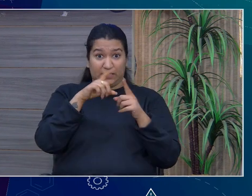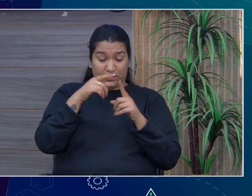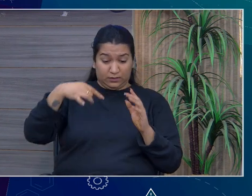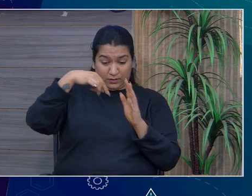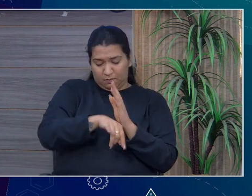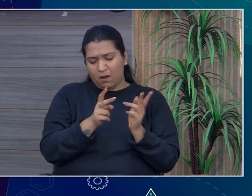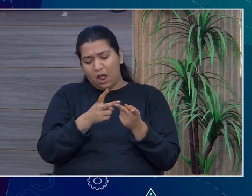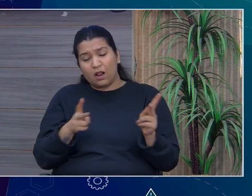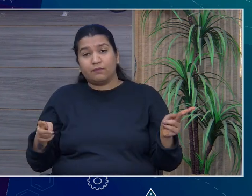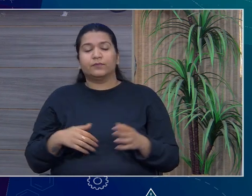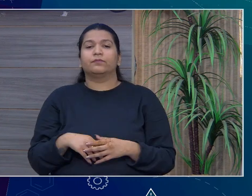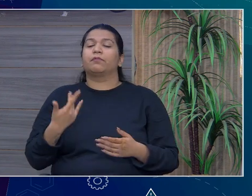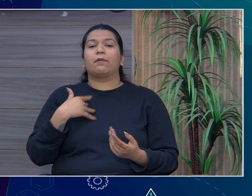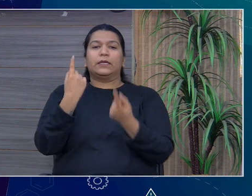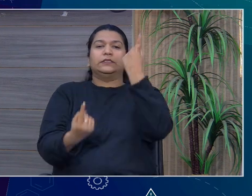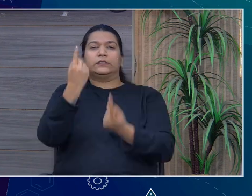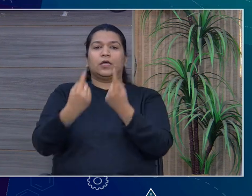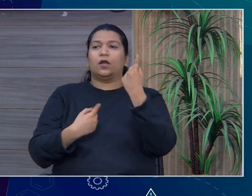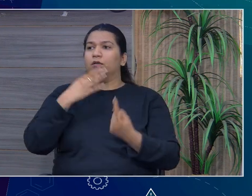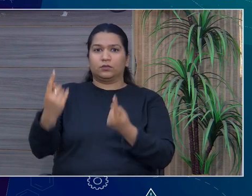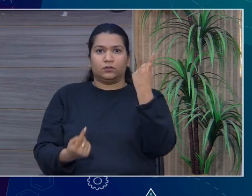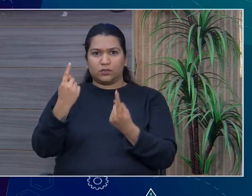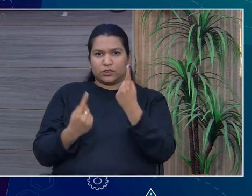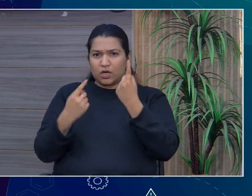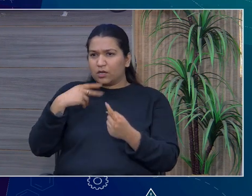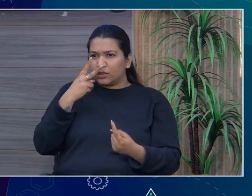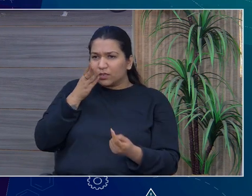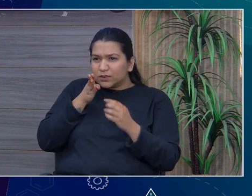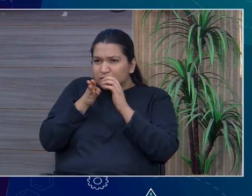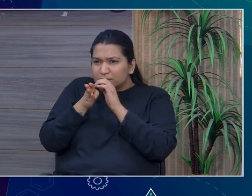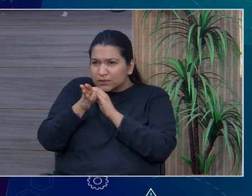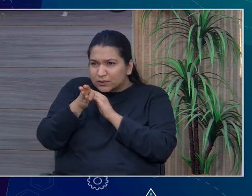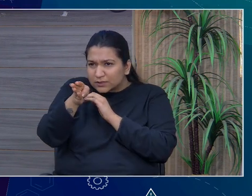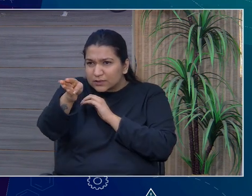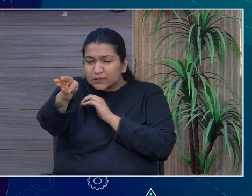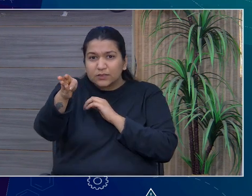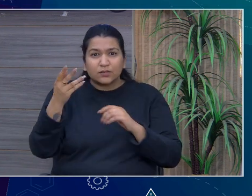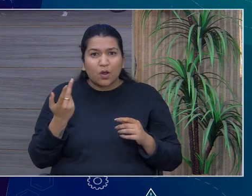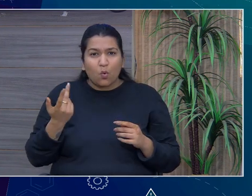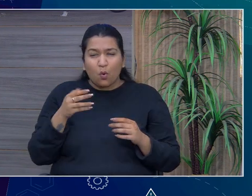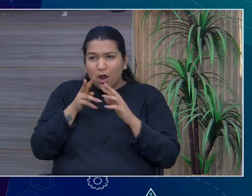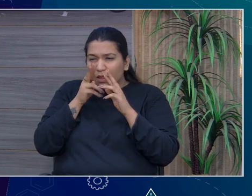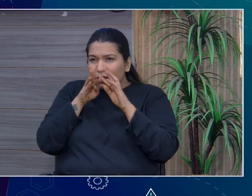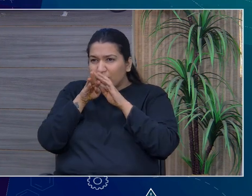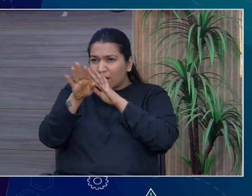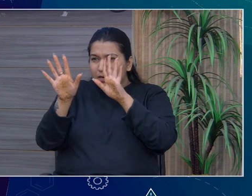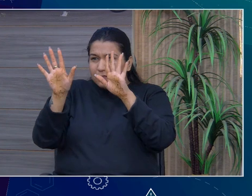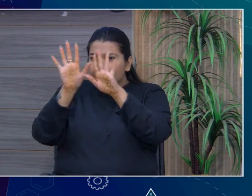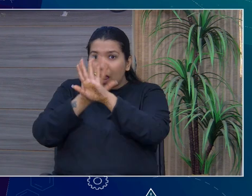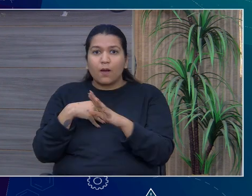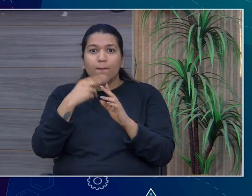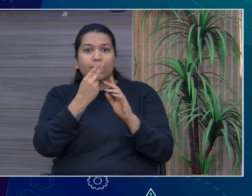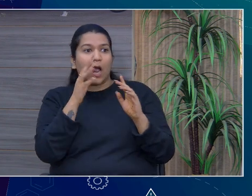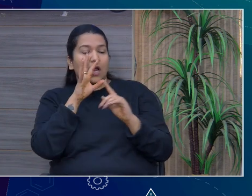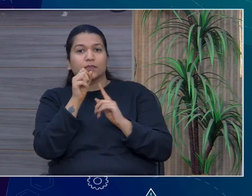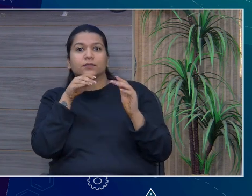अगर मैं किसी जंगल में जा रहा हूँ तो उसकी कितनी गहराई है, वो कितना अंदर तक, कितना डार्क हो सकता है, तो वो चीज़ आपकी हम कह सकते